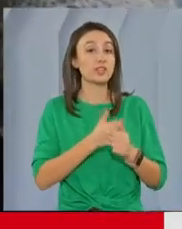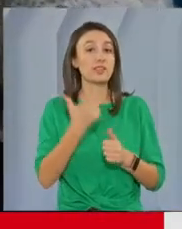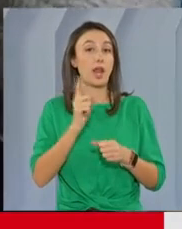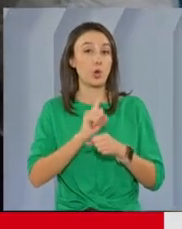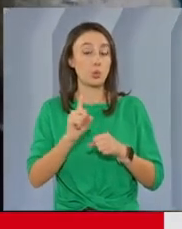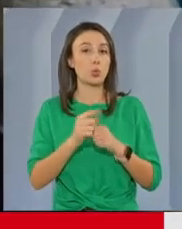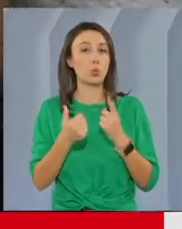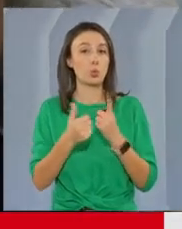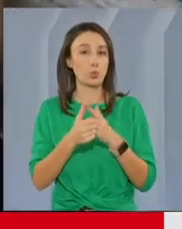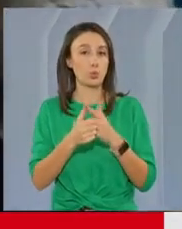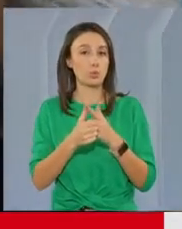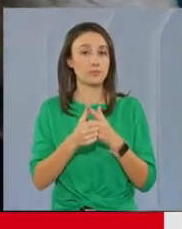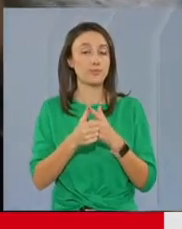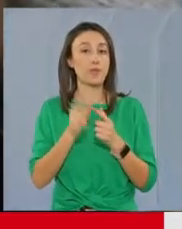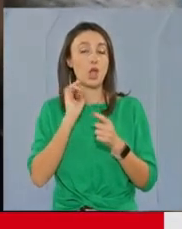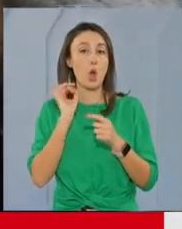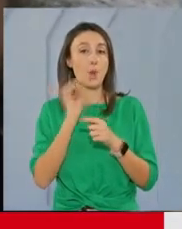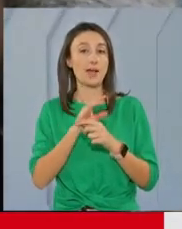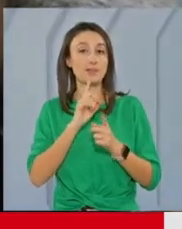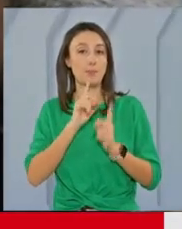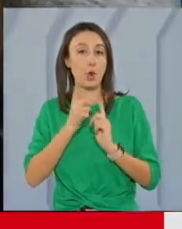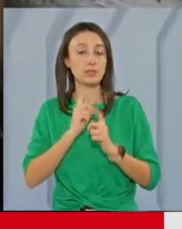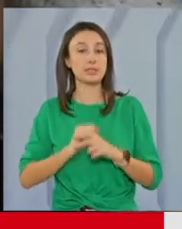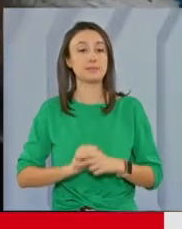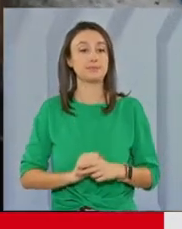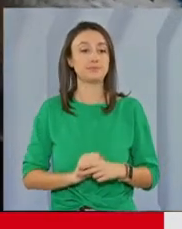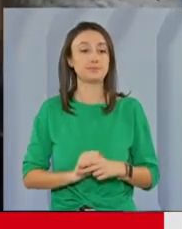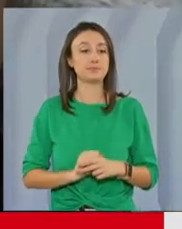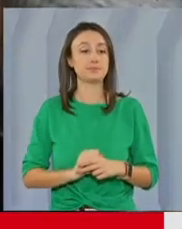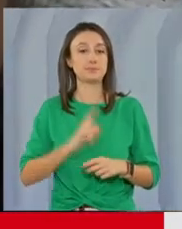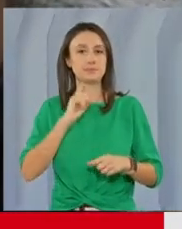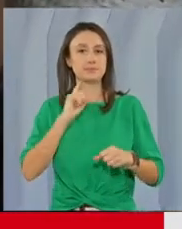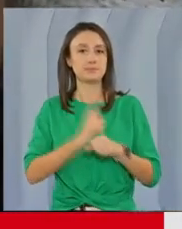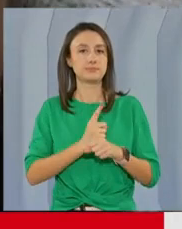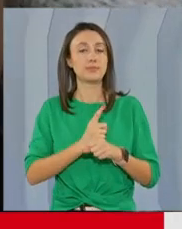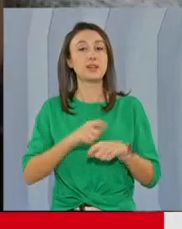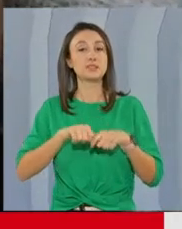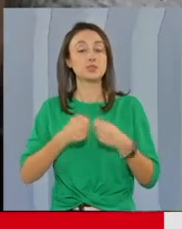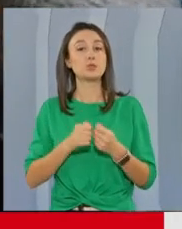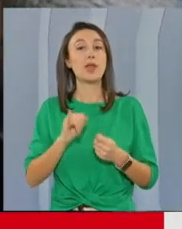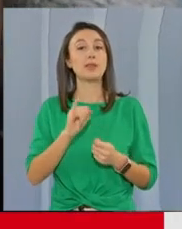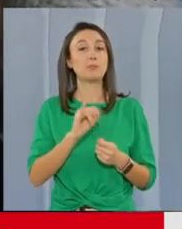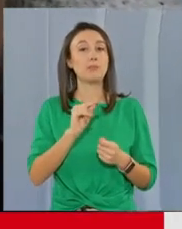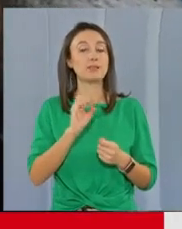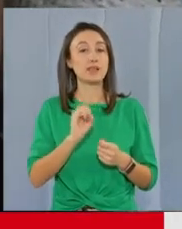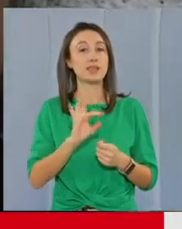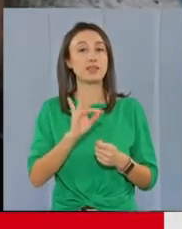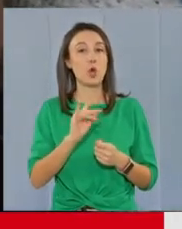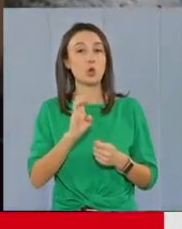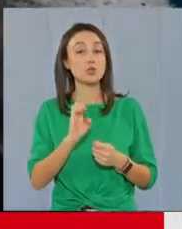lucruri unu comandă politică distrugerea lui IPS Teodosie